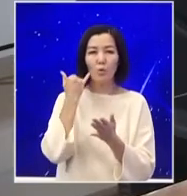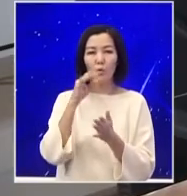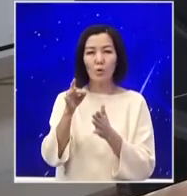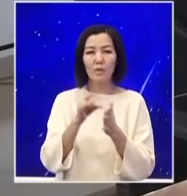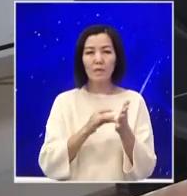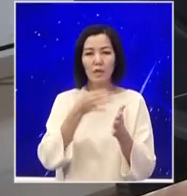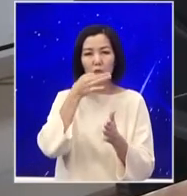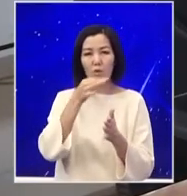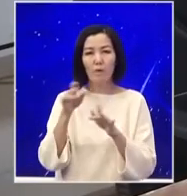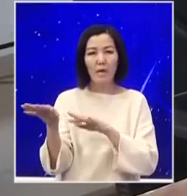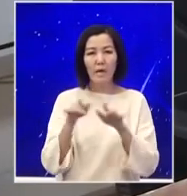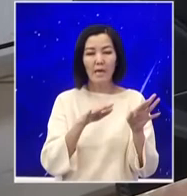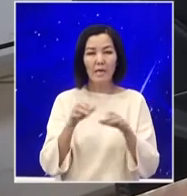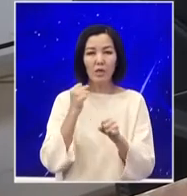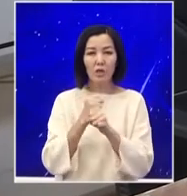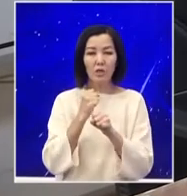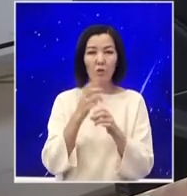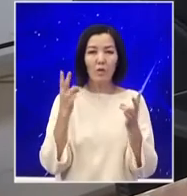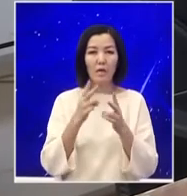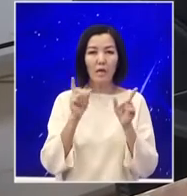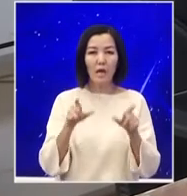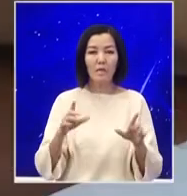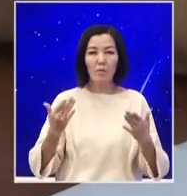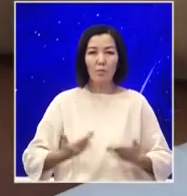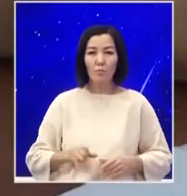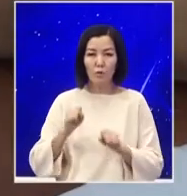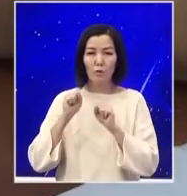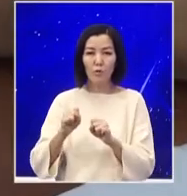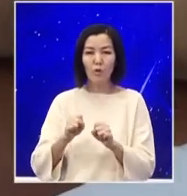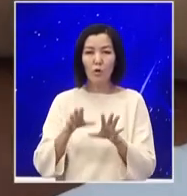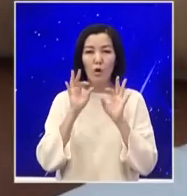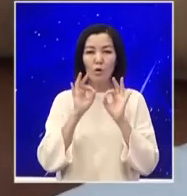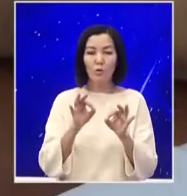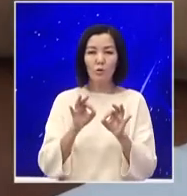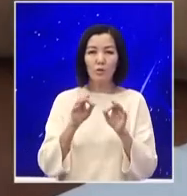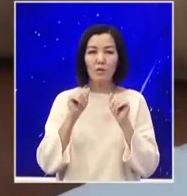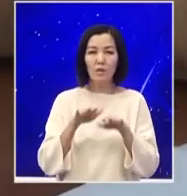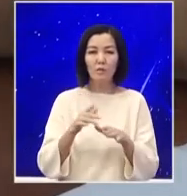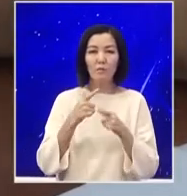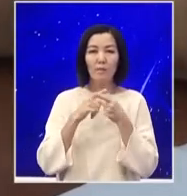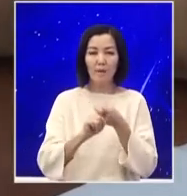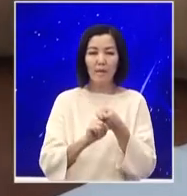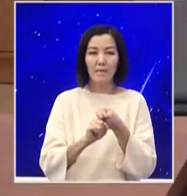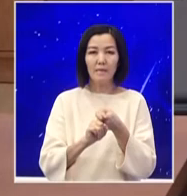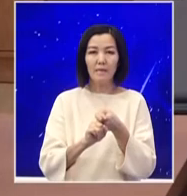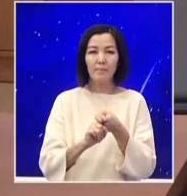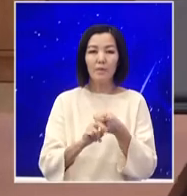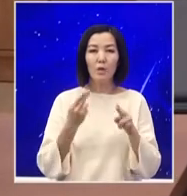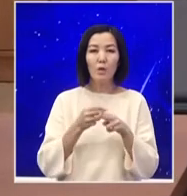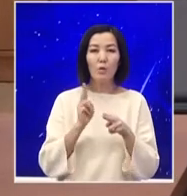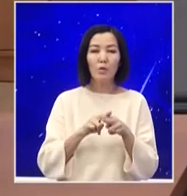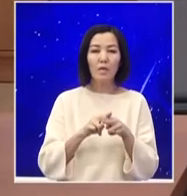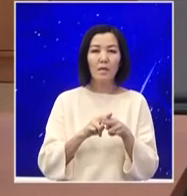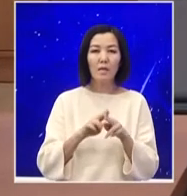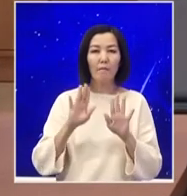беріп, шапшаң әрекетке көшеді. Адам өмірін құтқарып қалу тек сауатты басшылыққа және қабылданған шешімдерге байланысты. Өйткені кез